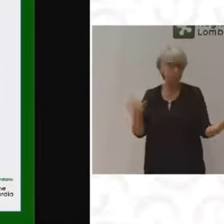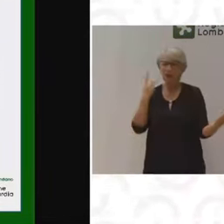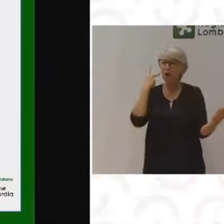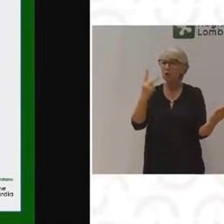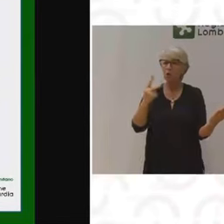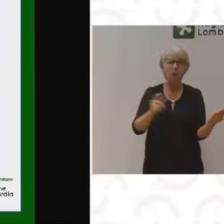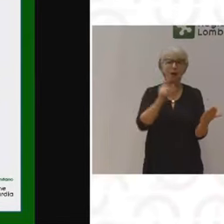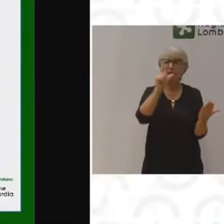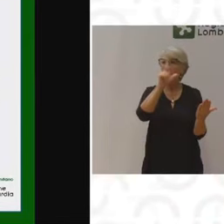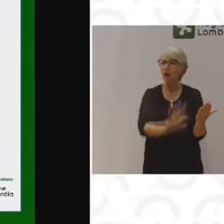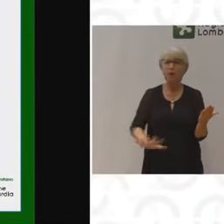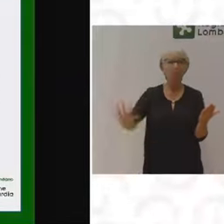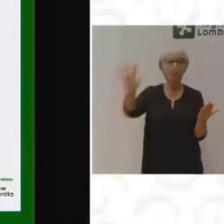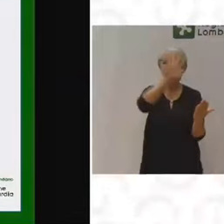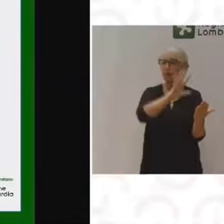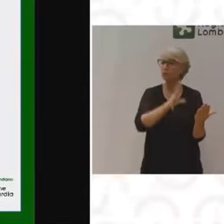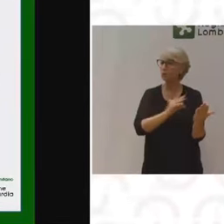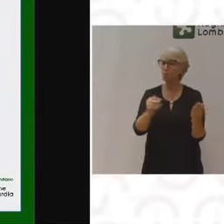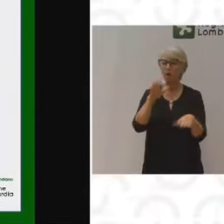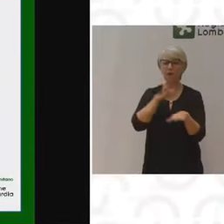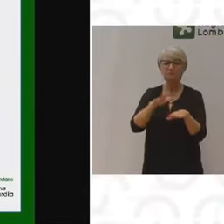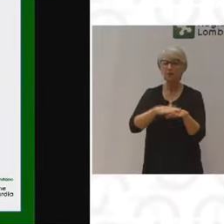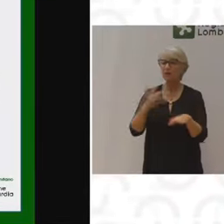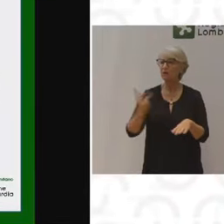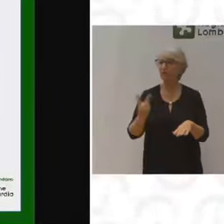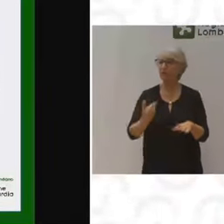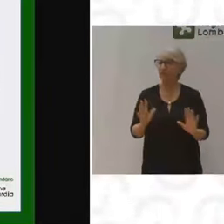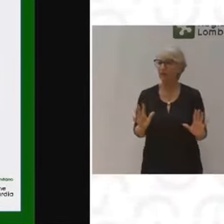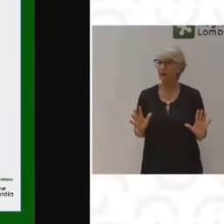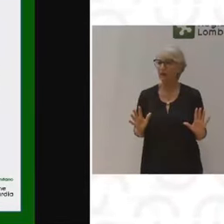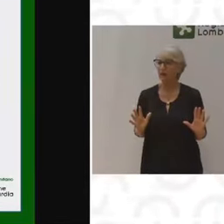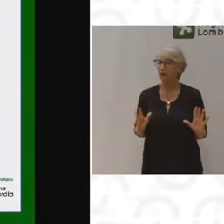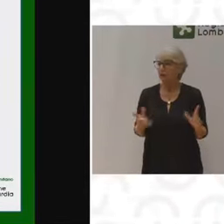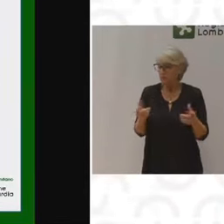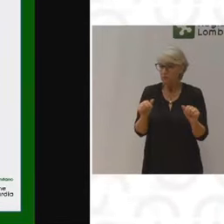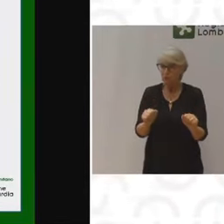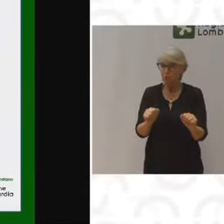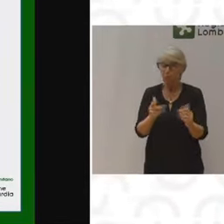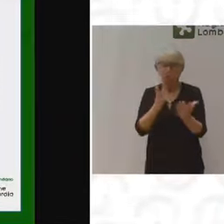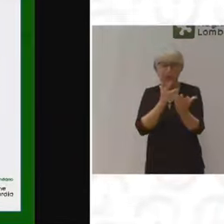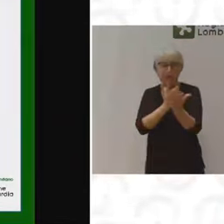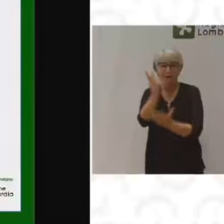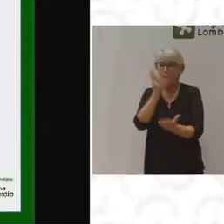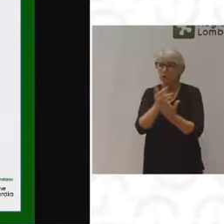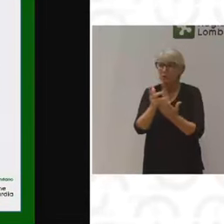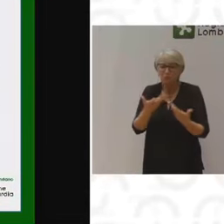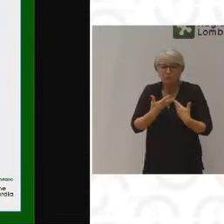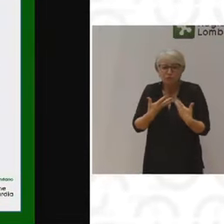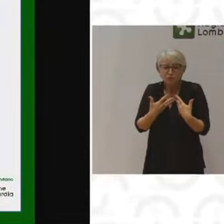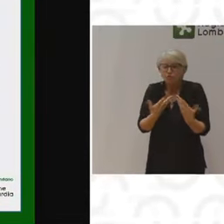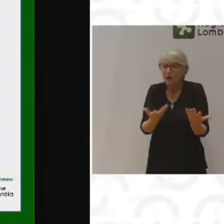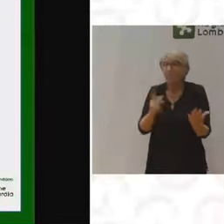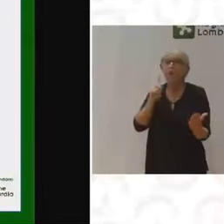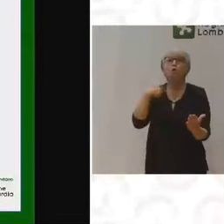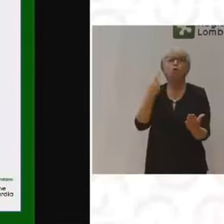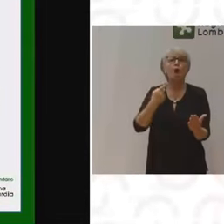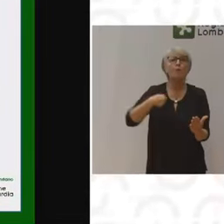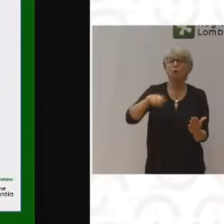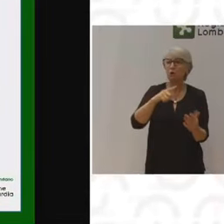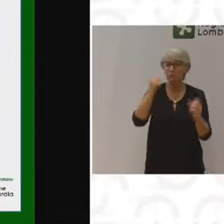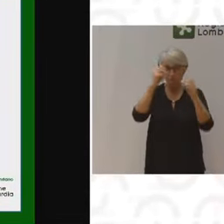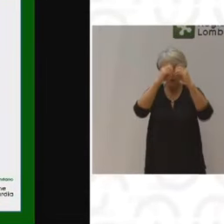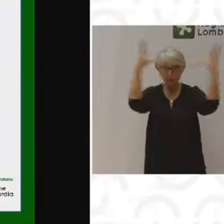la regione Lombardia, di esperienze vere che si possono raccontare perché esistono. Il dopo di noi non è più solo